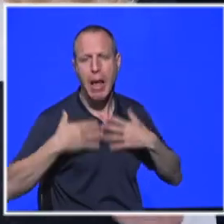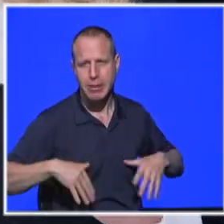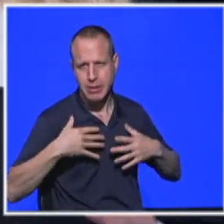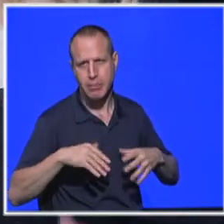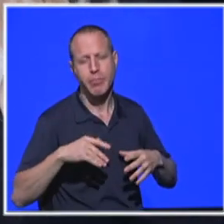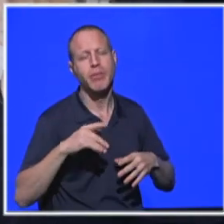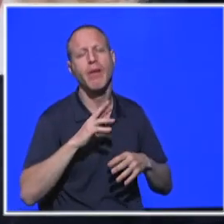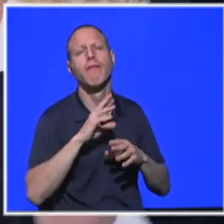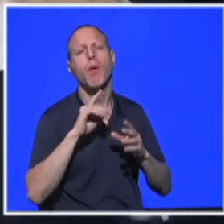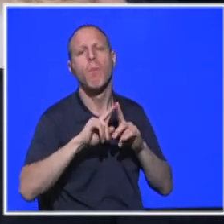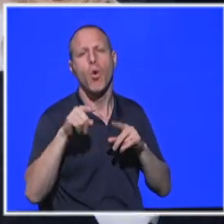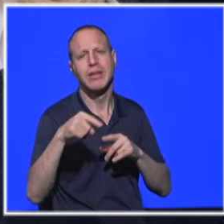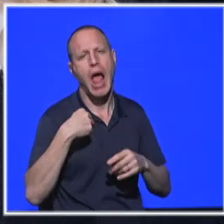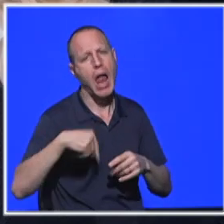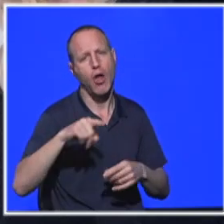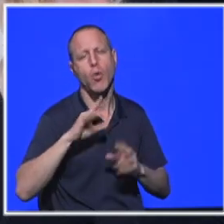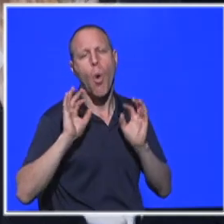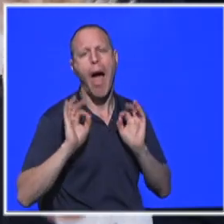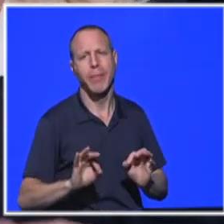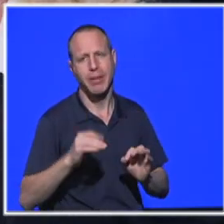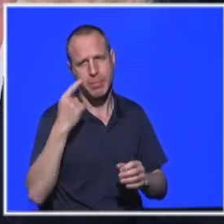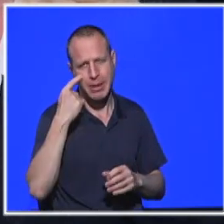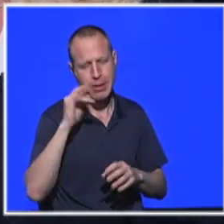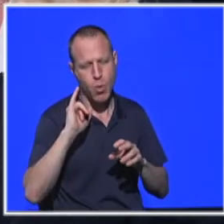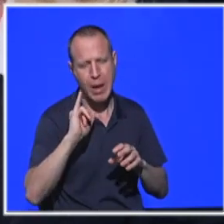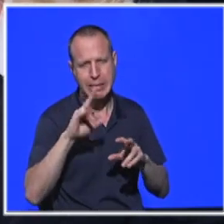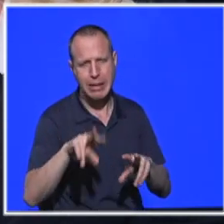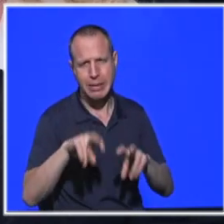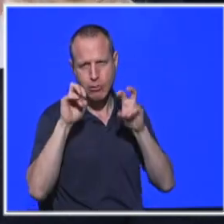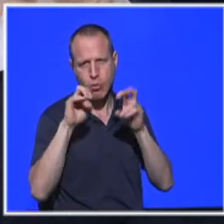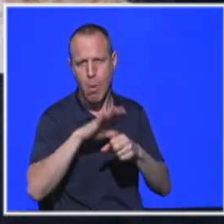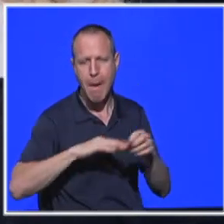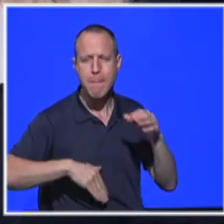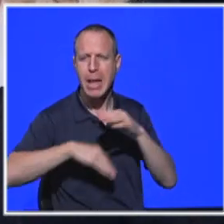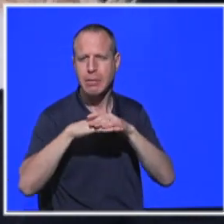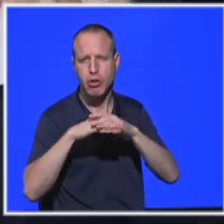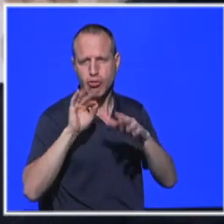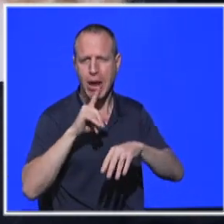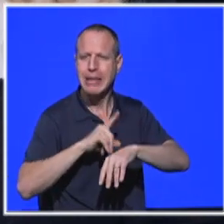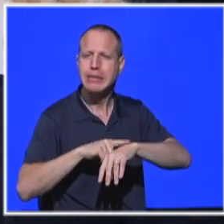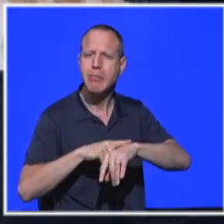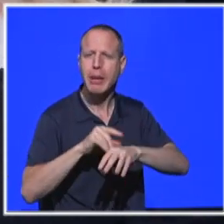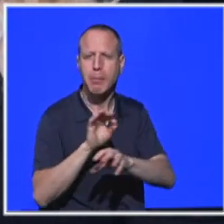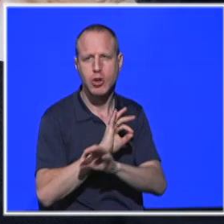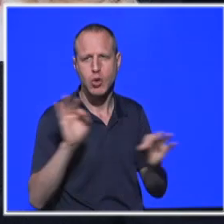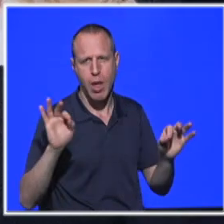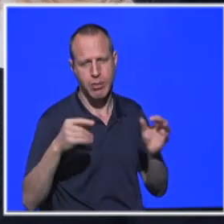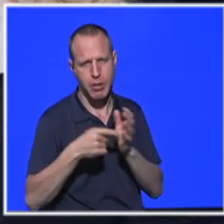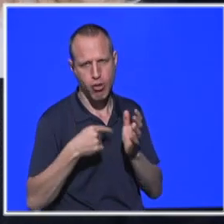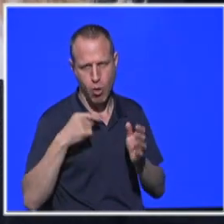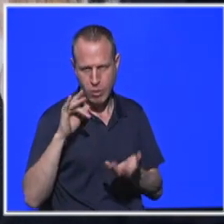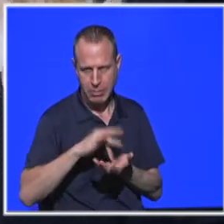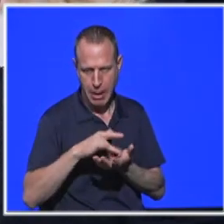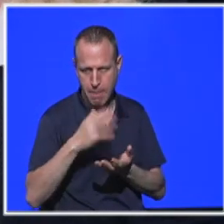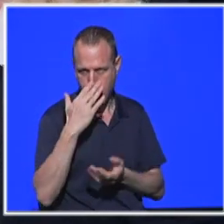אנחנו האמיתיים. עכשיו, תראה איזה ניצול מקסימלי של טיימינג מצוין, כיוון שאנחנו נמצאים